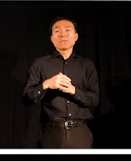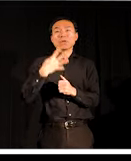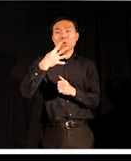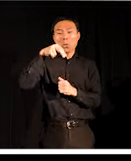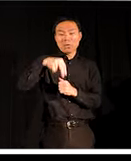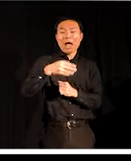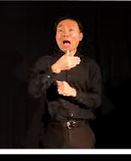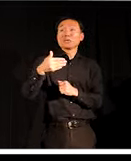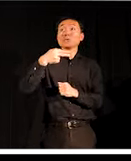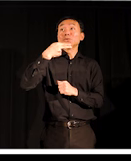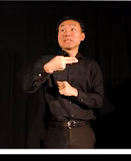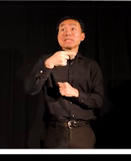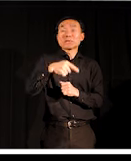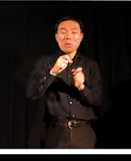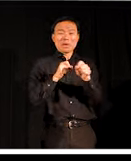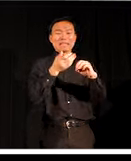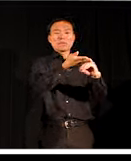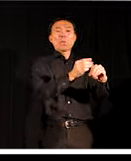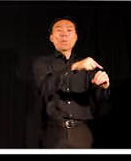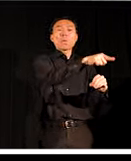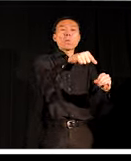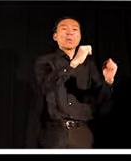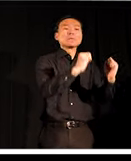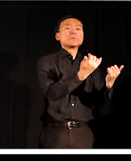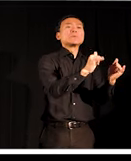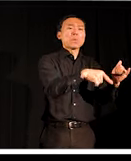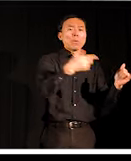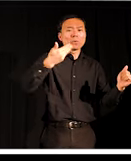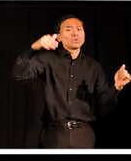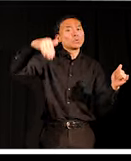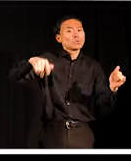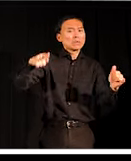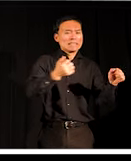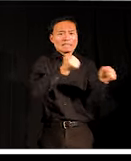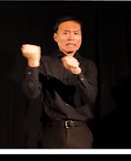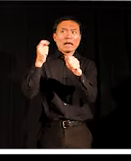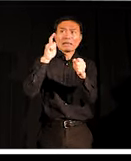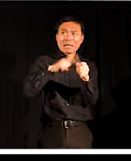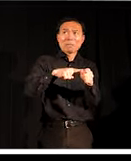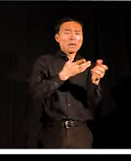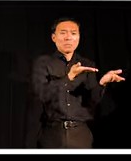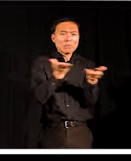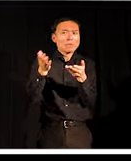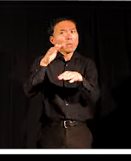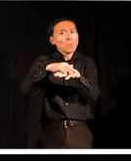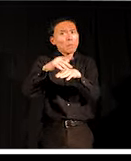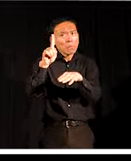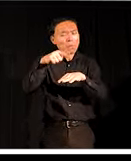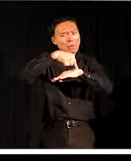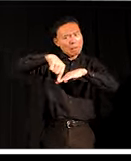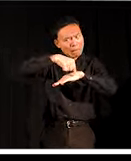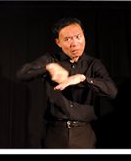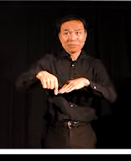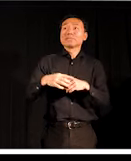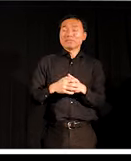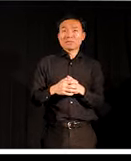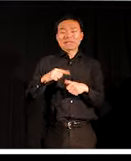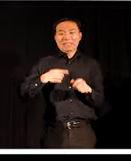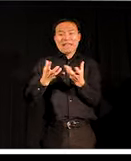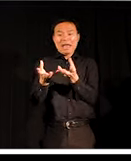などの離島の人々を日本本土九州に避難させる計画が建てられたりま自衛隊と米軍